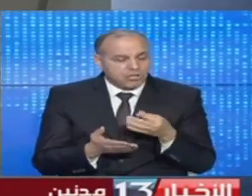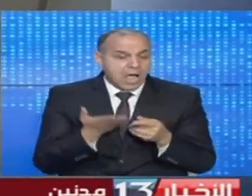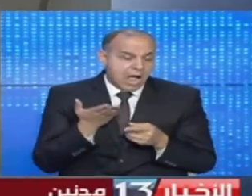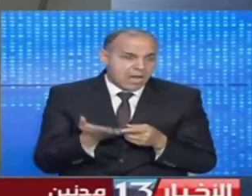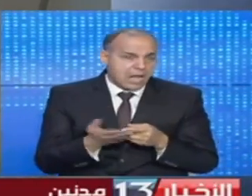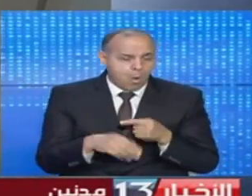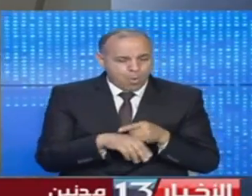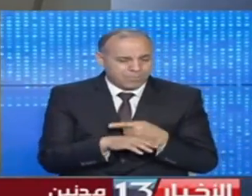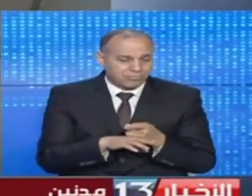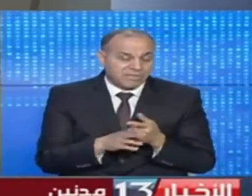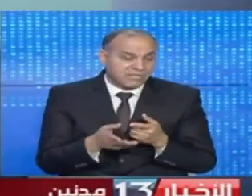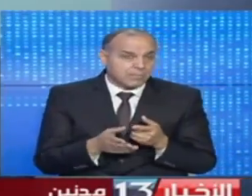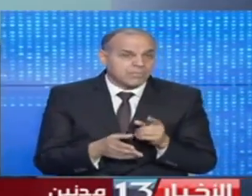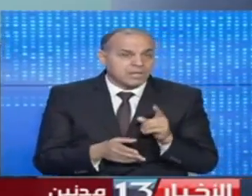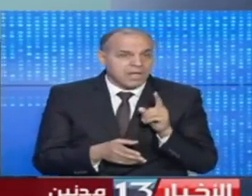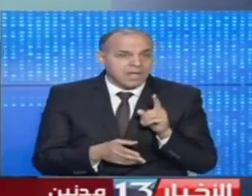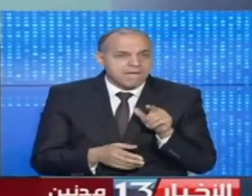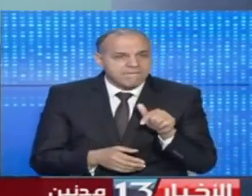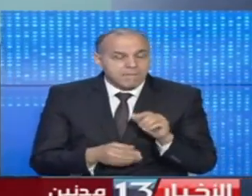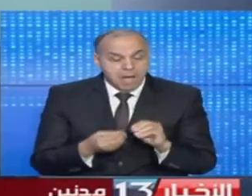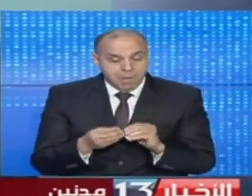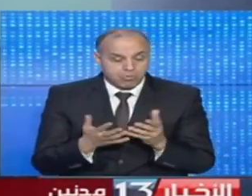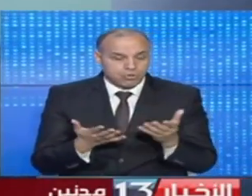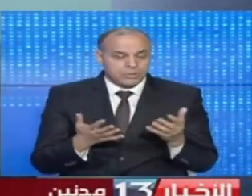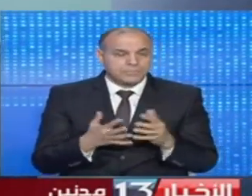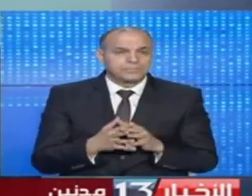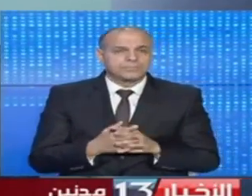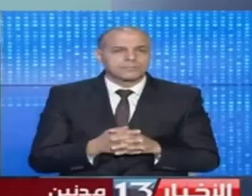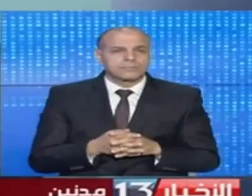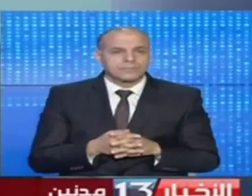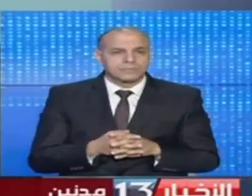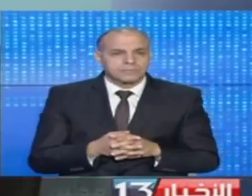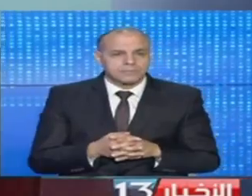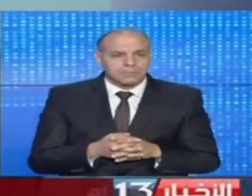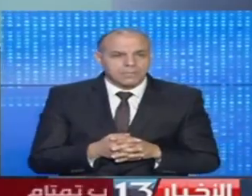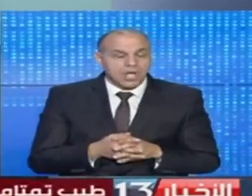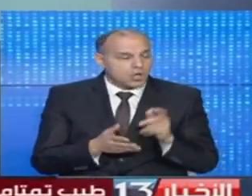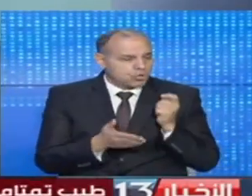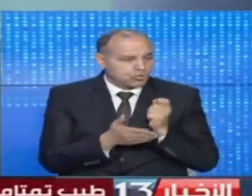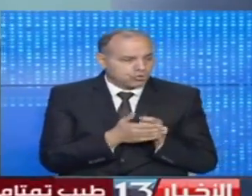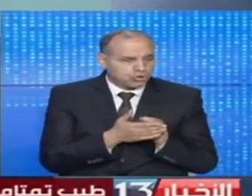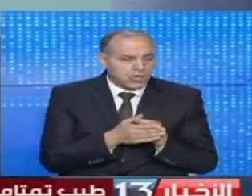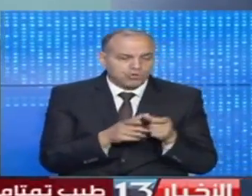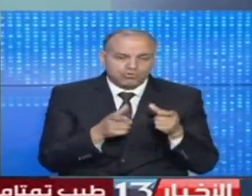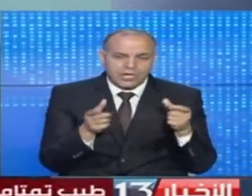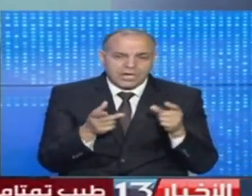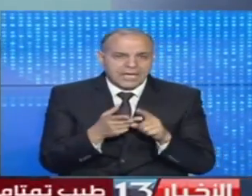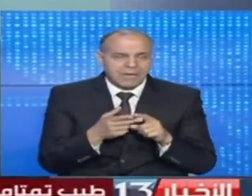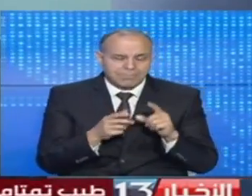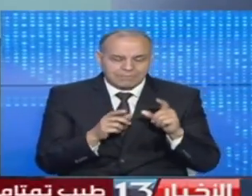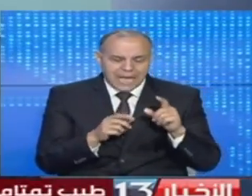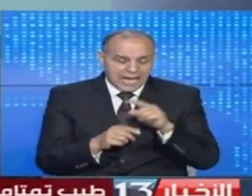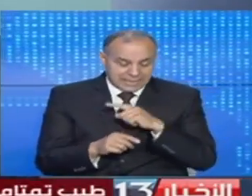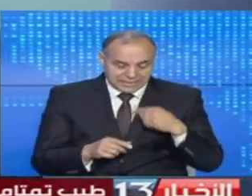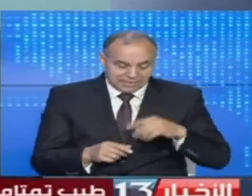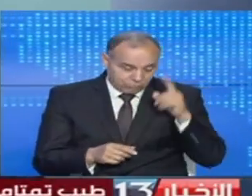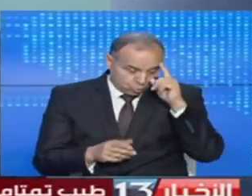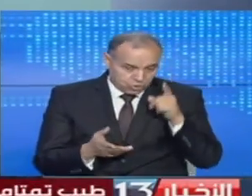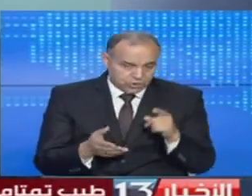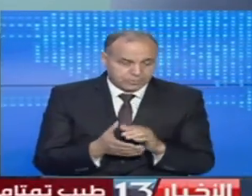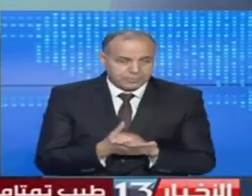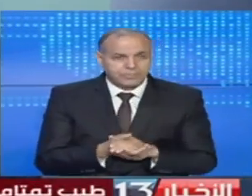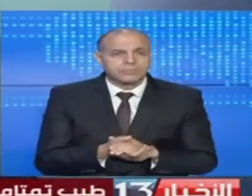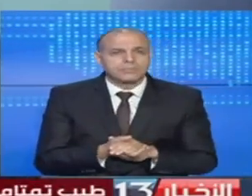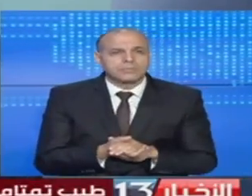في اقرب الاوقات ثم اشكاليه ما بين المزود معها الممثل الشركه الصينيه في تونس